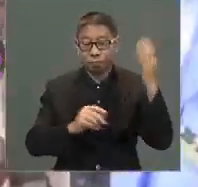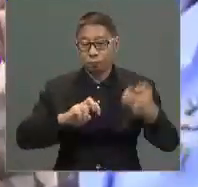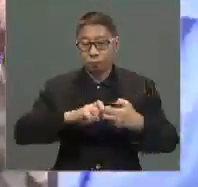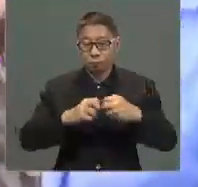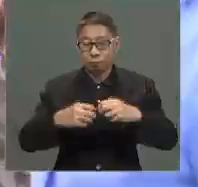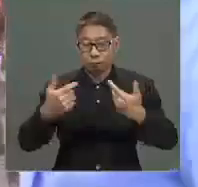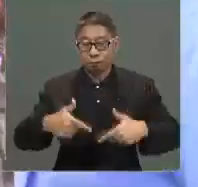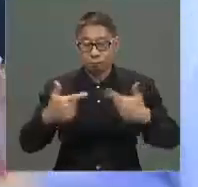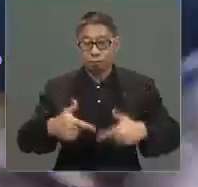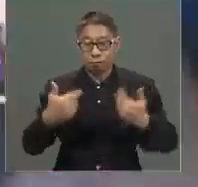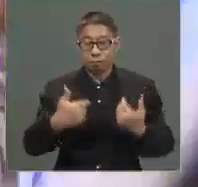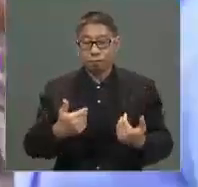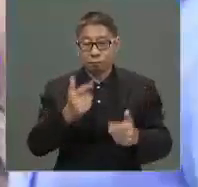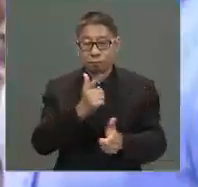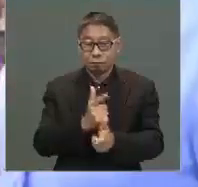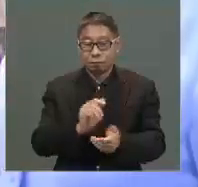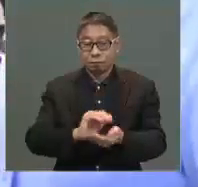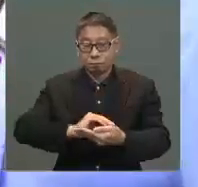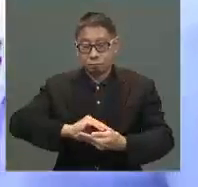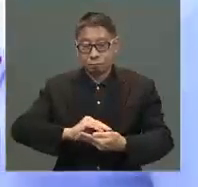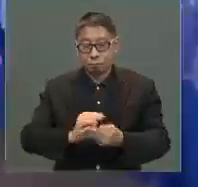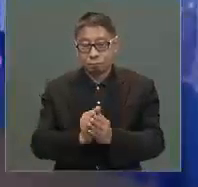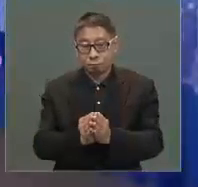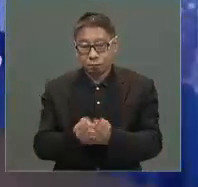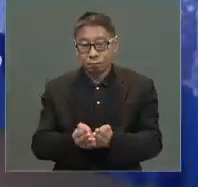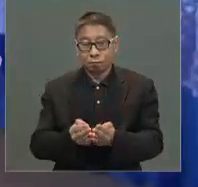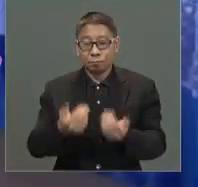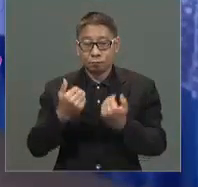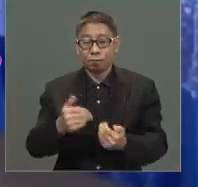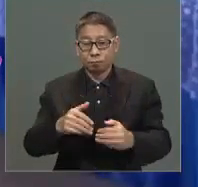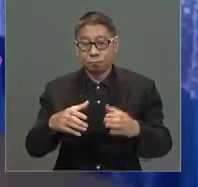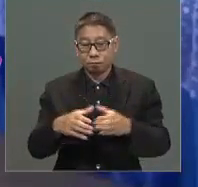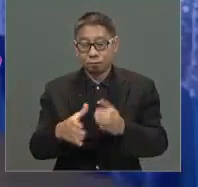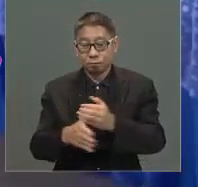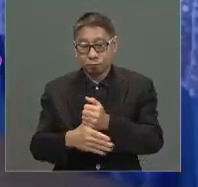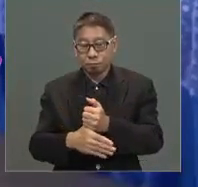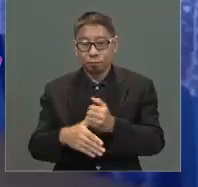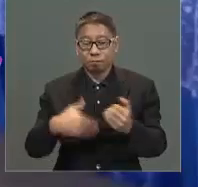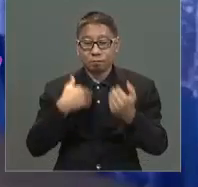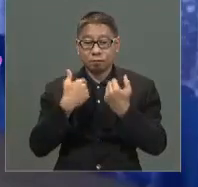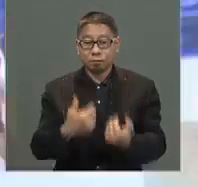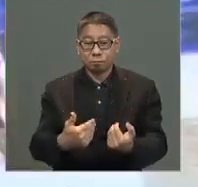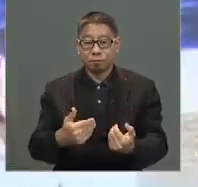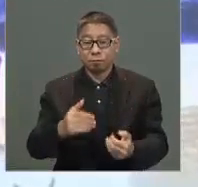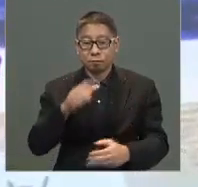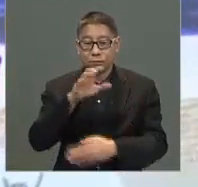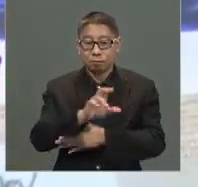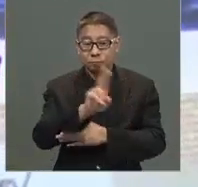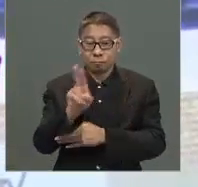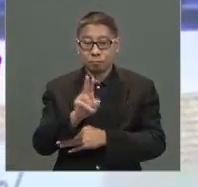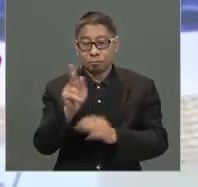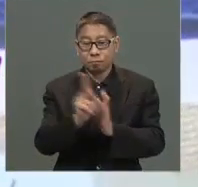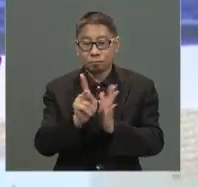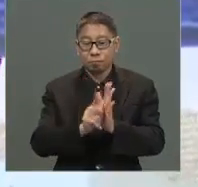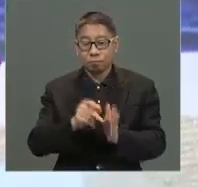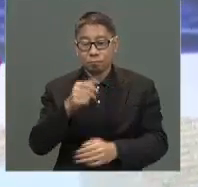ขัดแย้งระหว่างผู้ประกอบการเลี้ยงหอยแครงกับกลุ่มชาวประมงพื้นบ้านแล้วก็ให้หน่วยงานที่เกี่ยวข้องบังคับใช้กฎหมายได้อย่างมีประสิทธิ